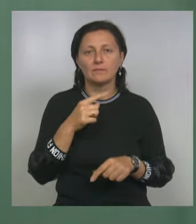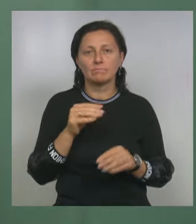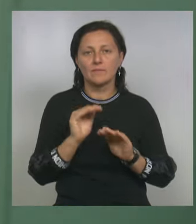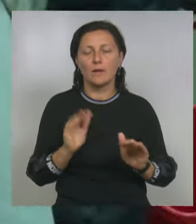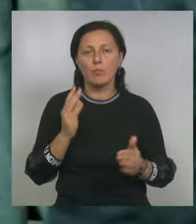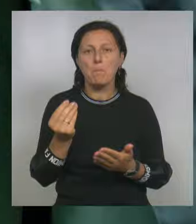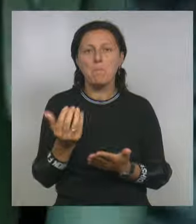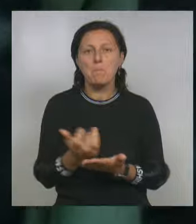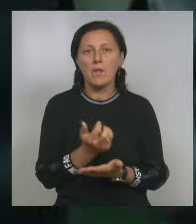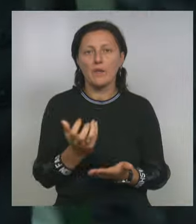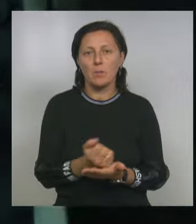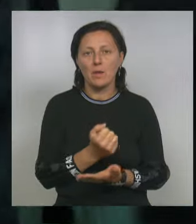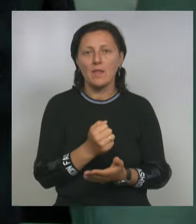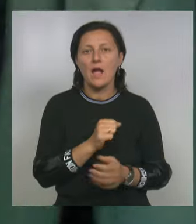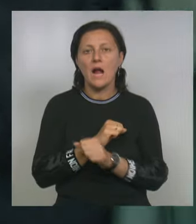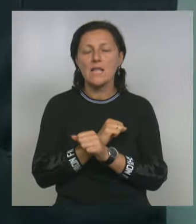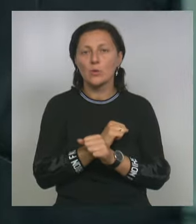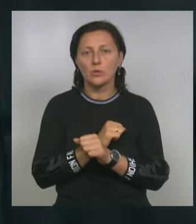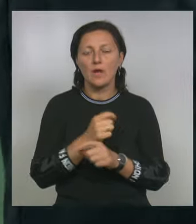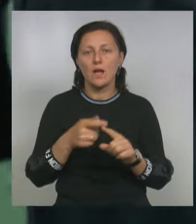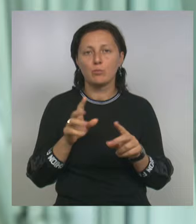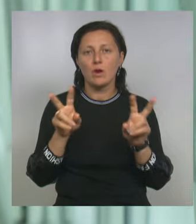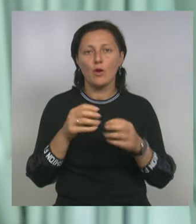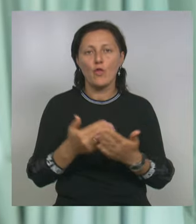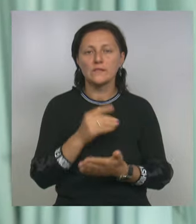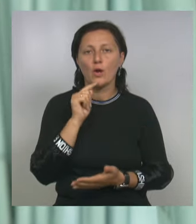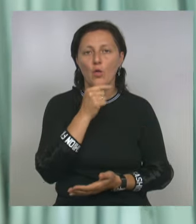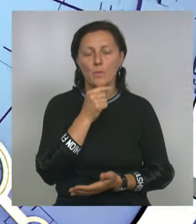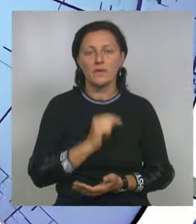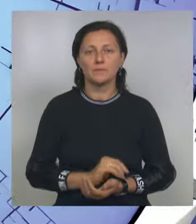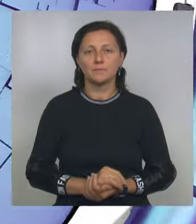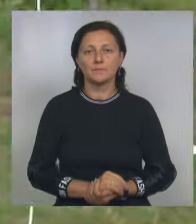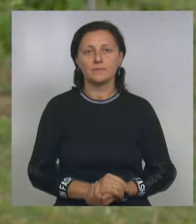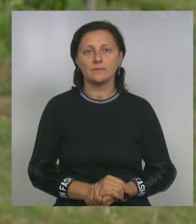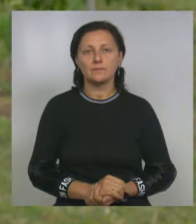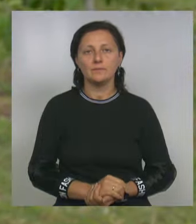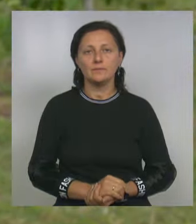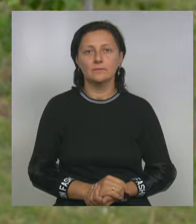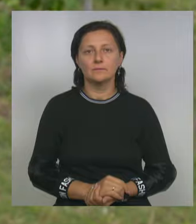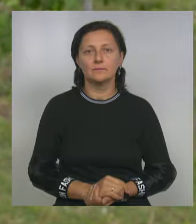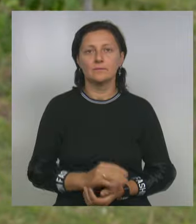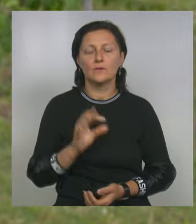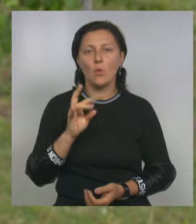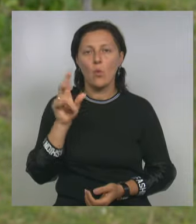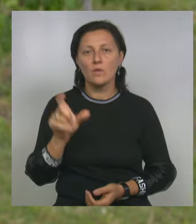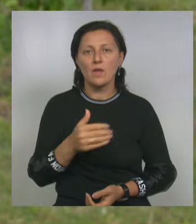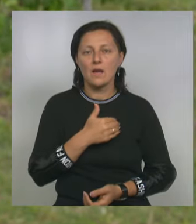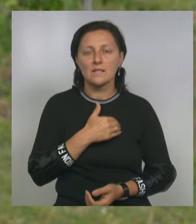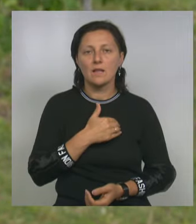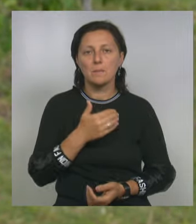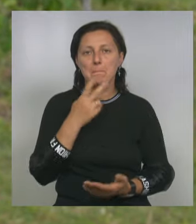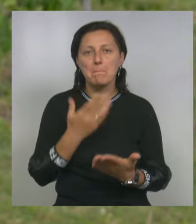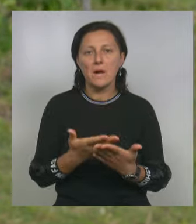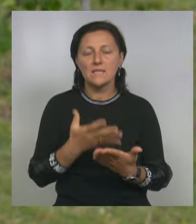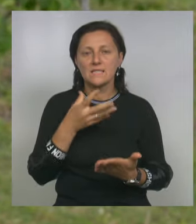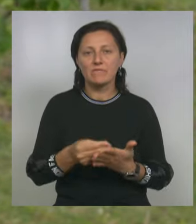на каникулах. Эту и другие темы разберем в новостях экономики. Он хотел своим сыновьям